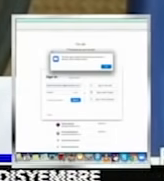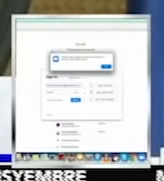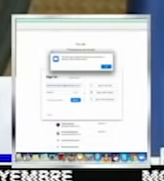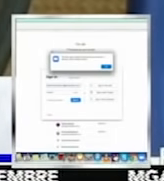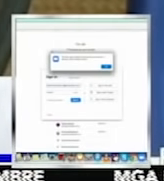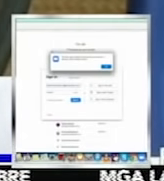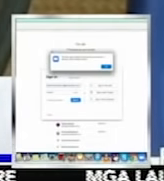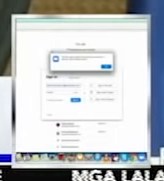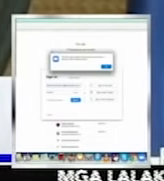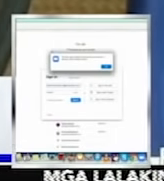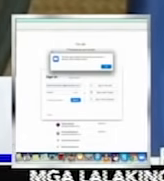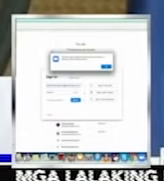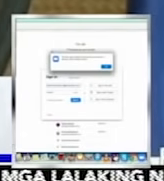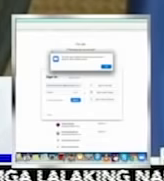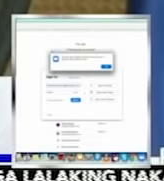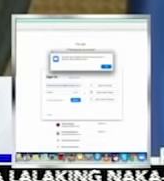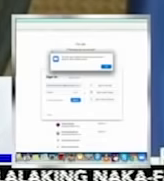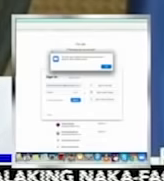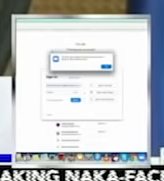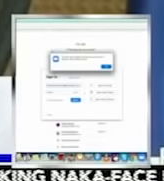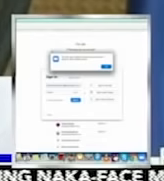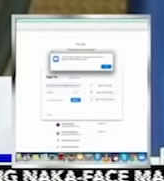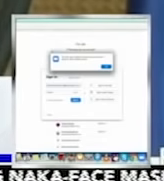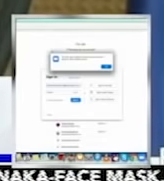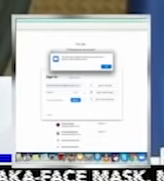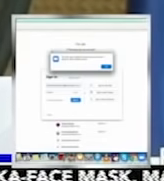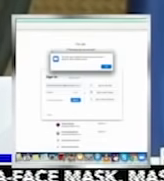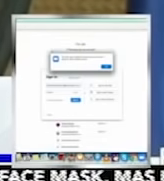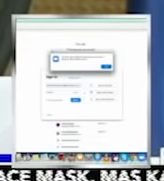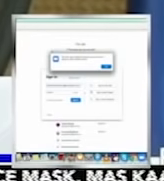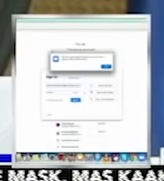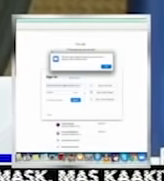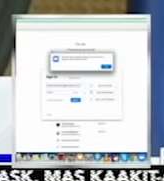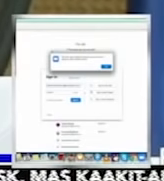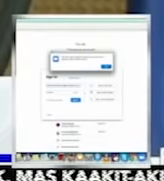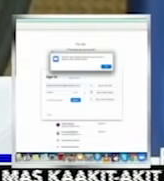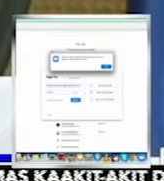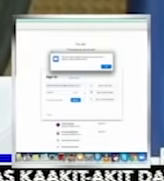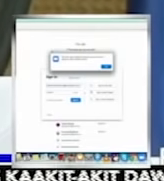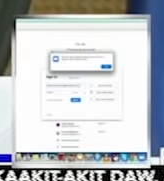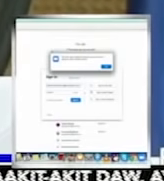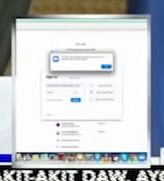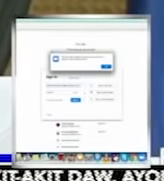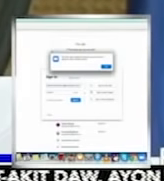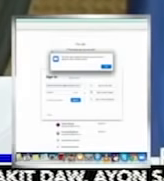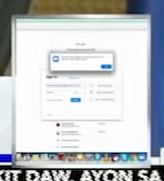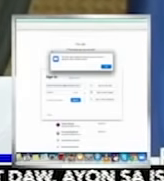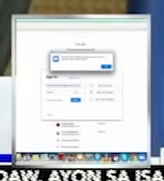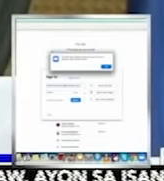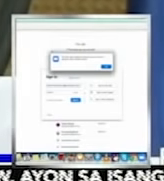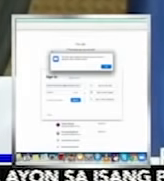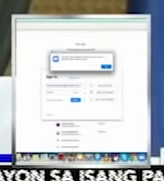elections. We are talking of our country and the next